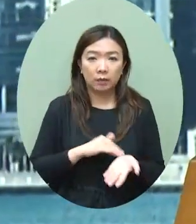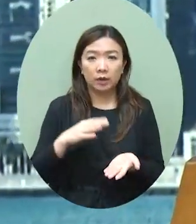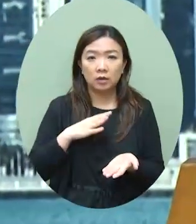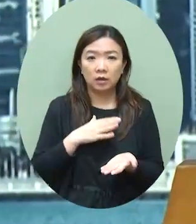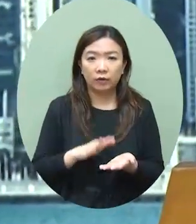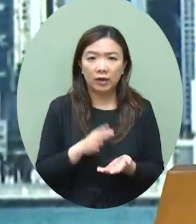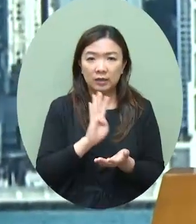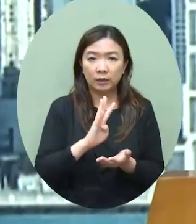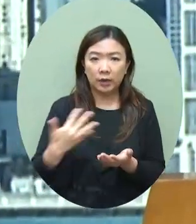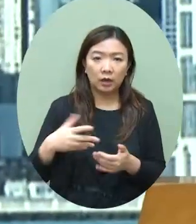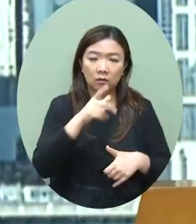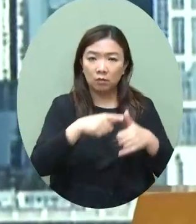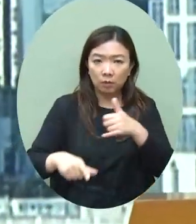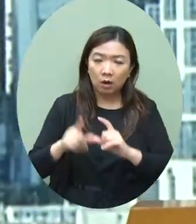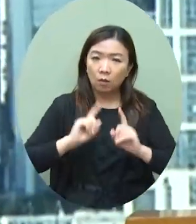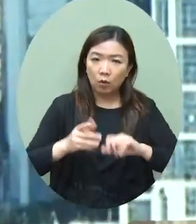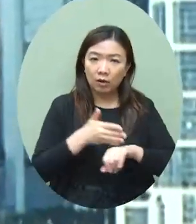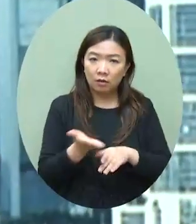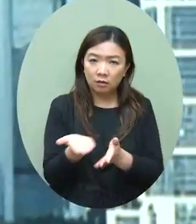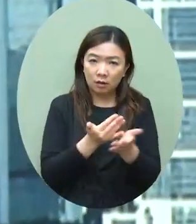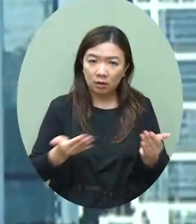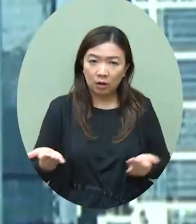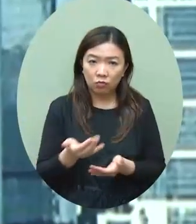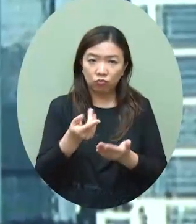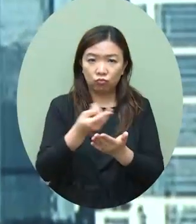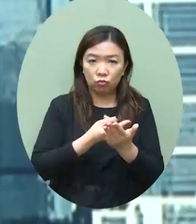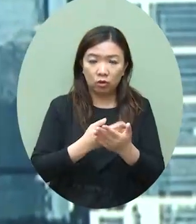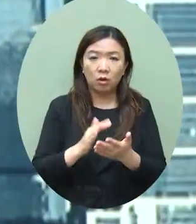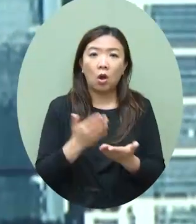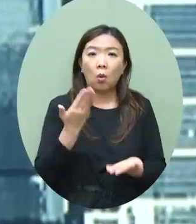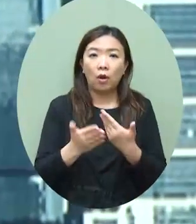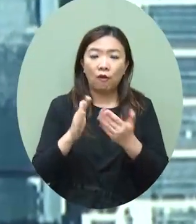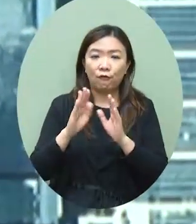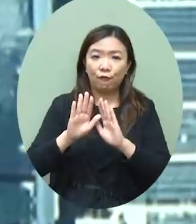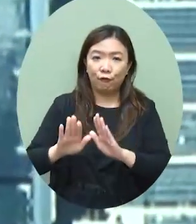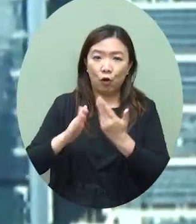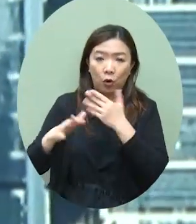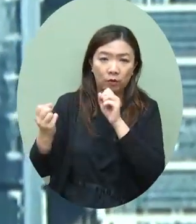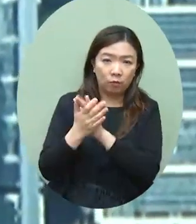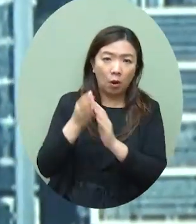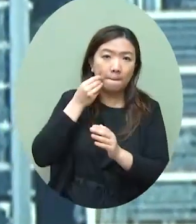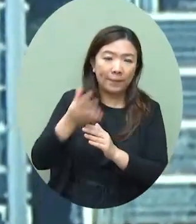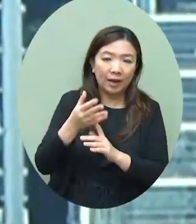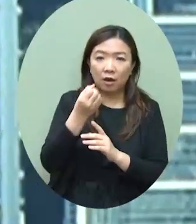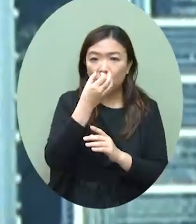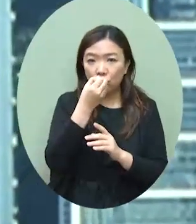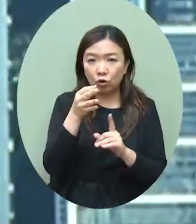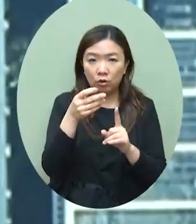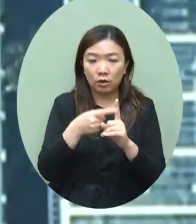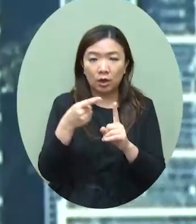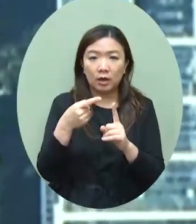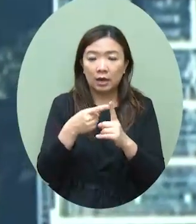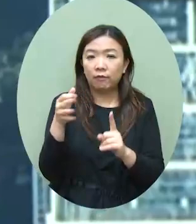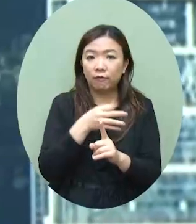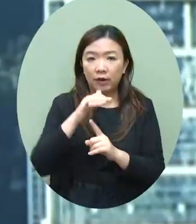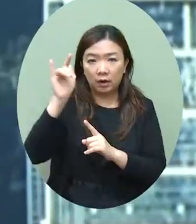到400幾宗啦。咁我哋見到無論社交距離措施，還是係我哋外防輸入放寬，就係俾啲唔係香港嘅人都可以入嚟香港，係